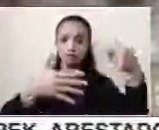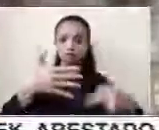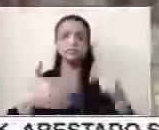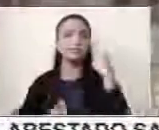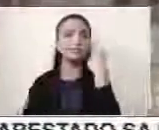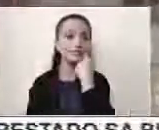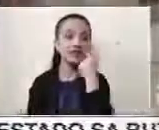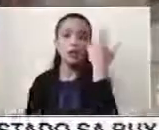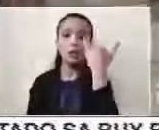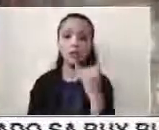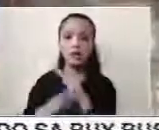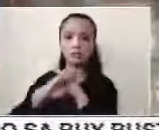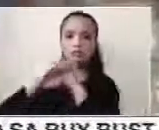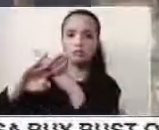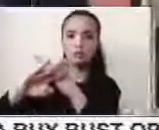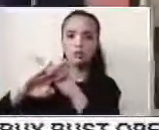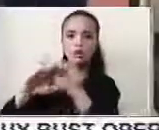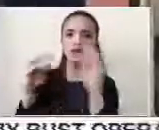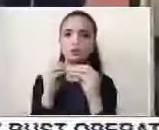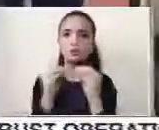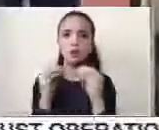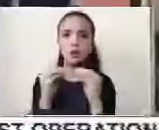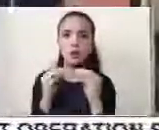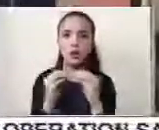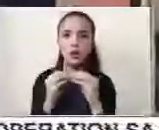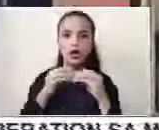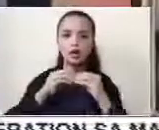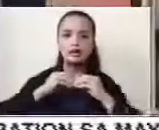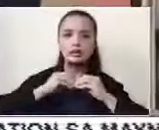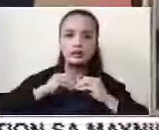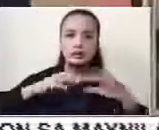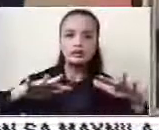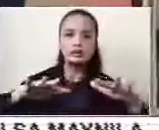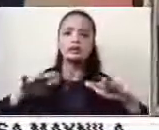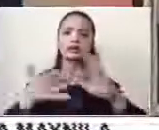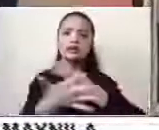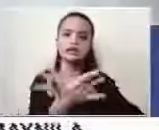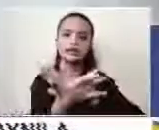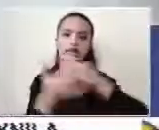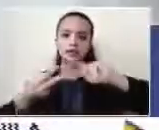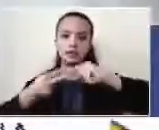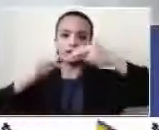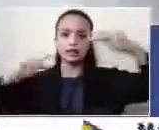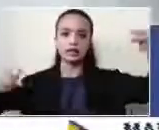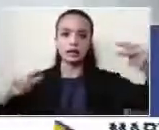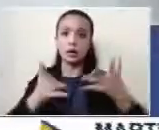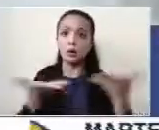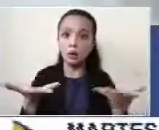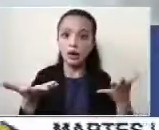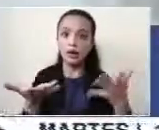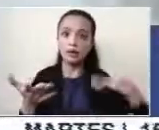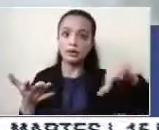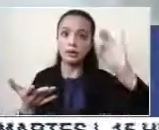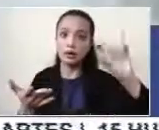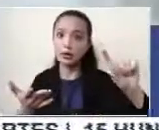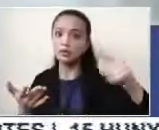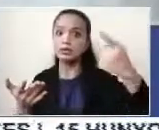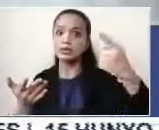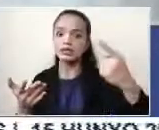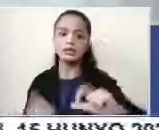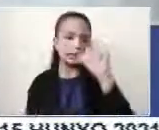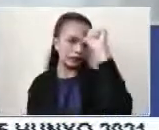upang matupad ang pagbaba ng quarantine restrictions na makatutulong sa nalalapit na panunumbalik ng sigla ng